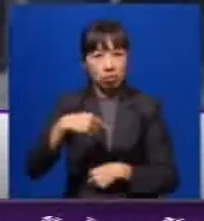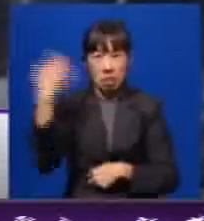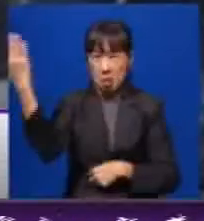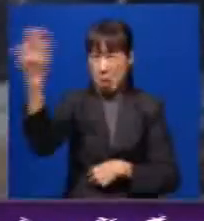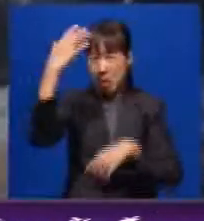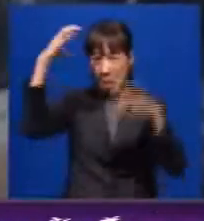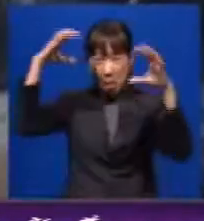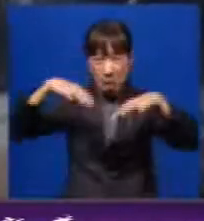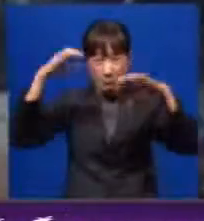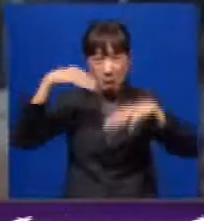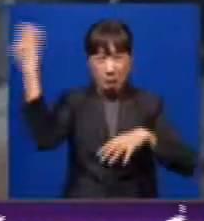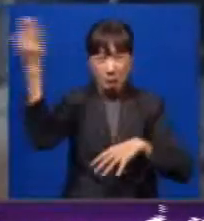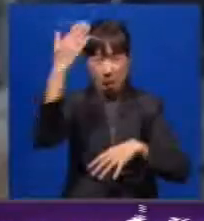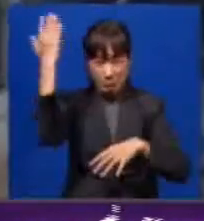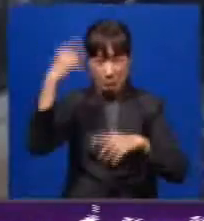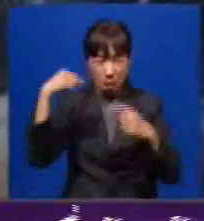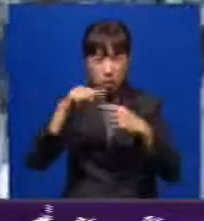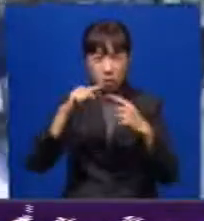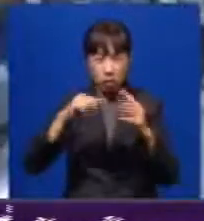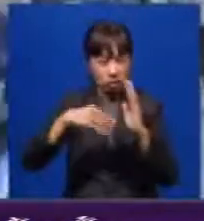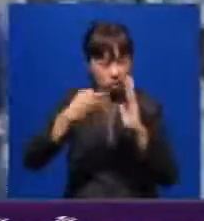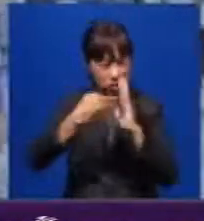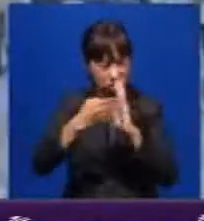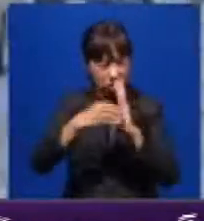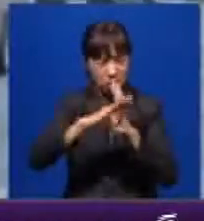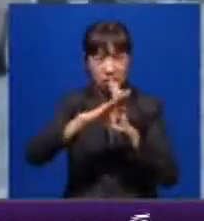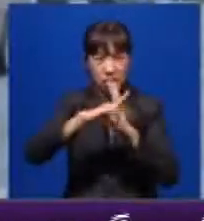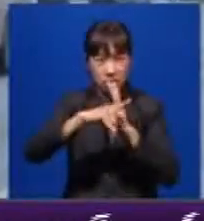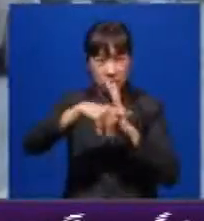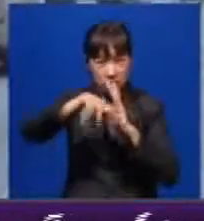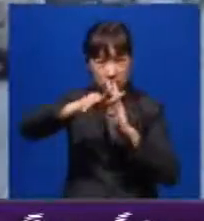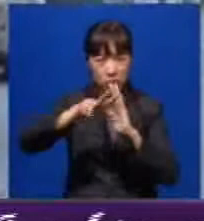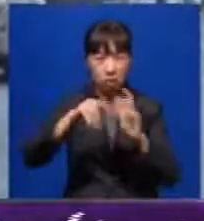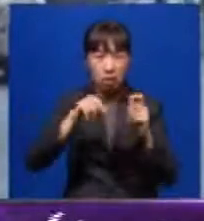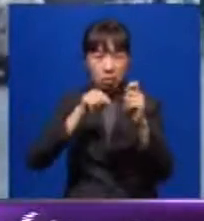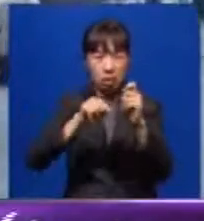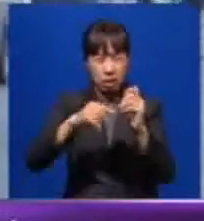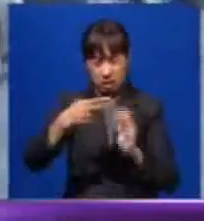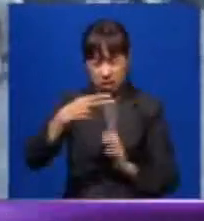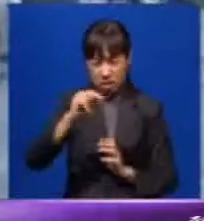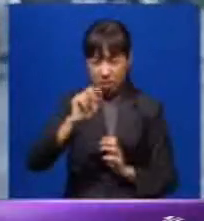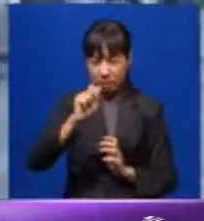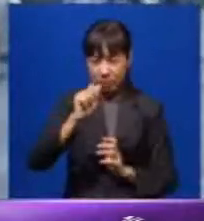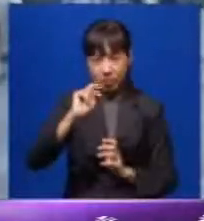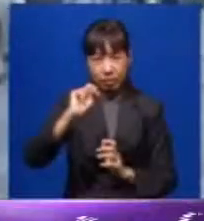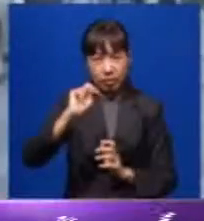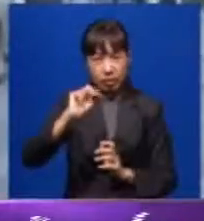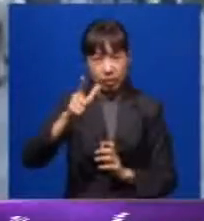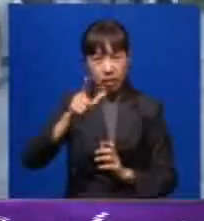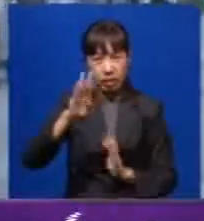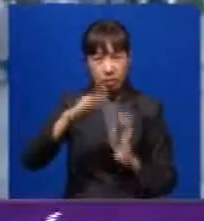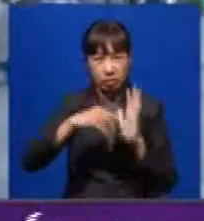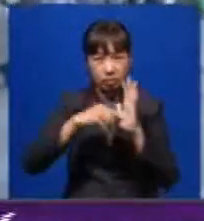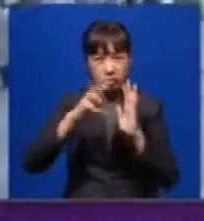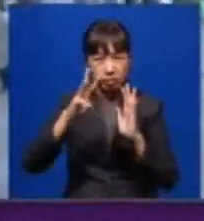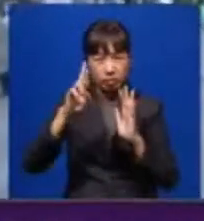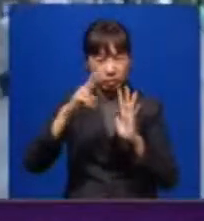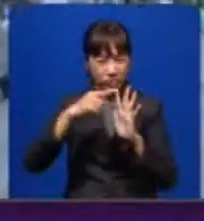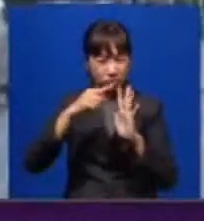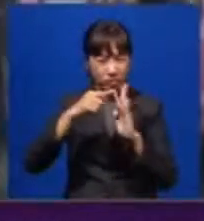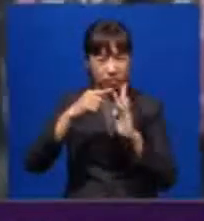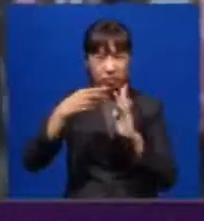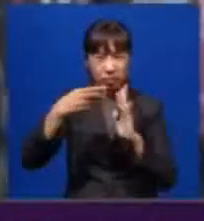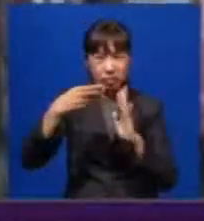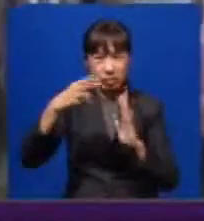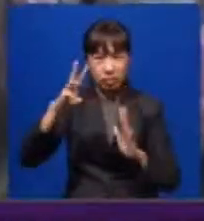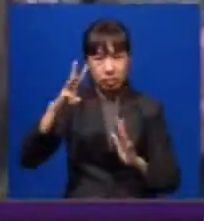ที่อำเภอรน้องบรรเว sings จัหวดชัยภูมิก็ส่งผลกระทบให้ประชชนนั้นได้รบผลกระทบอย่างหนักเลยทเดยวเพราว่าต